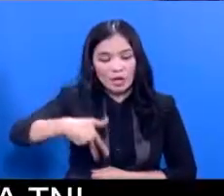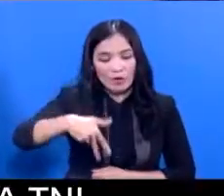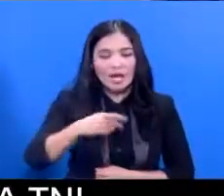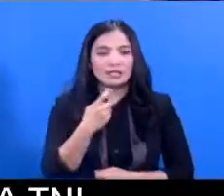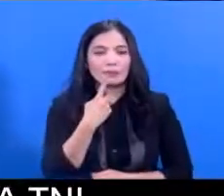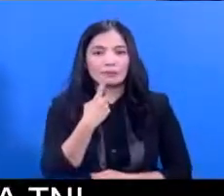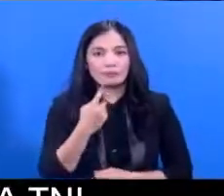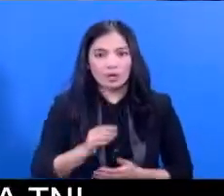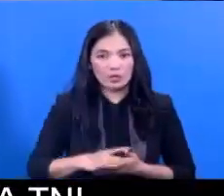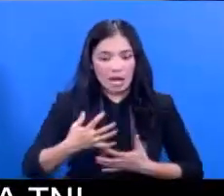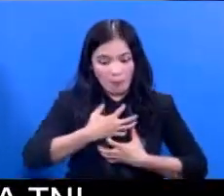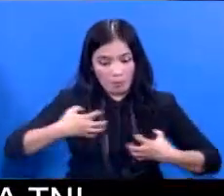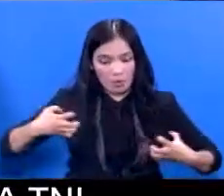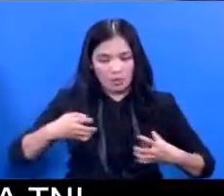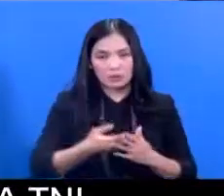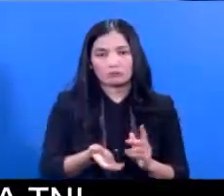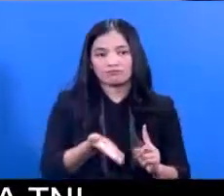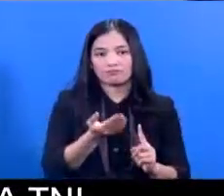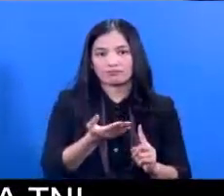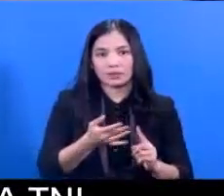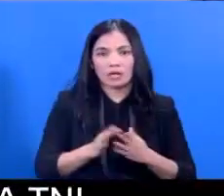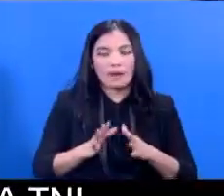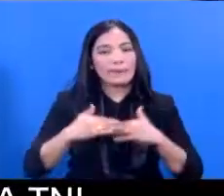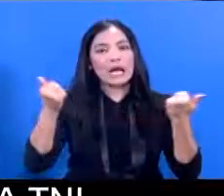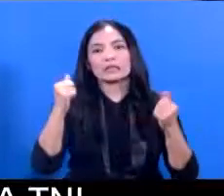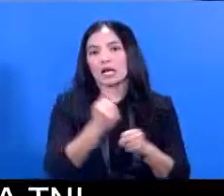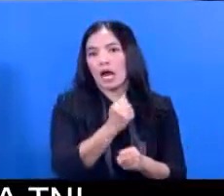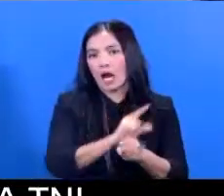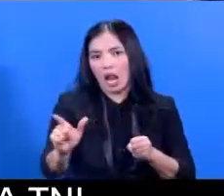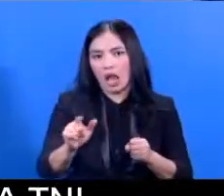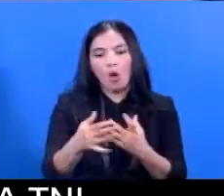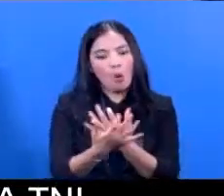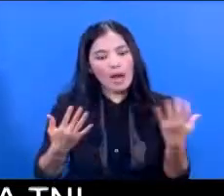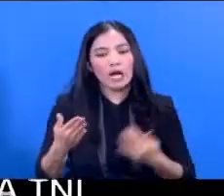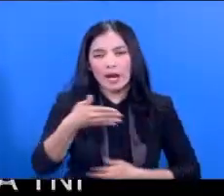memerkosa korbannya di sebuah rumah indekos juga berhasil digagalkan warga.